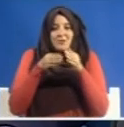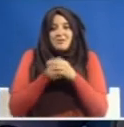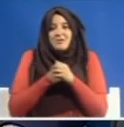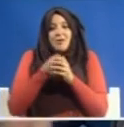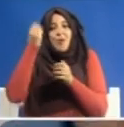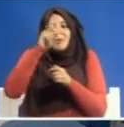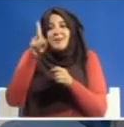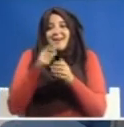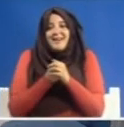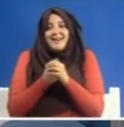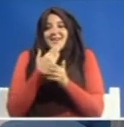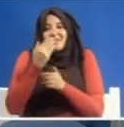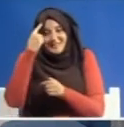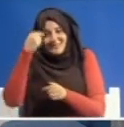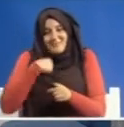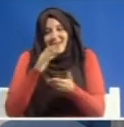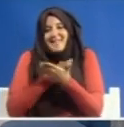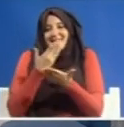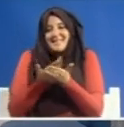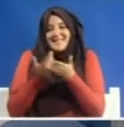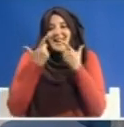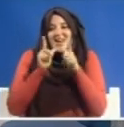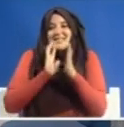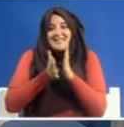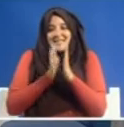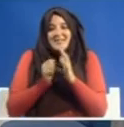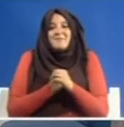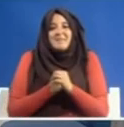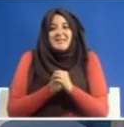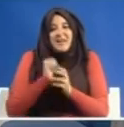أنسى أيضا أشكر أيضا مترجمة إلى لغة الإشارة الزميلة زينب. غدا لقاء جديد.